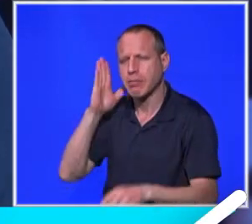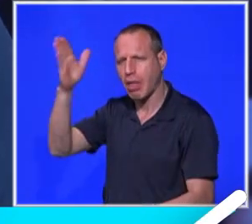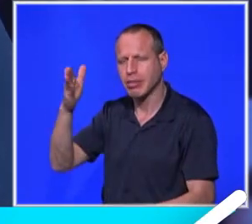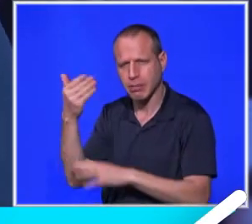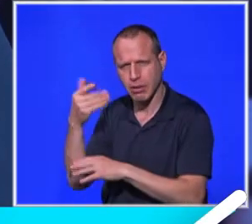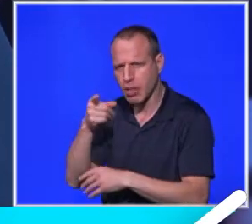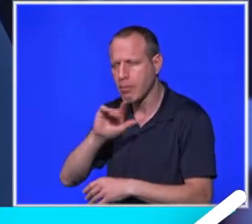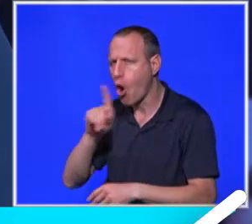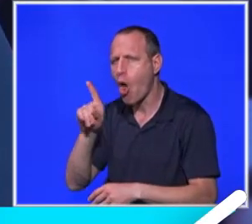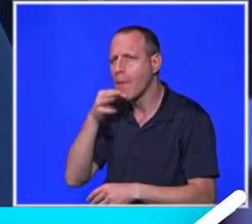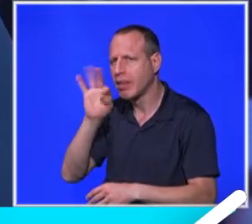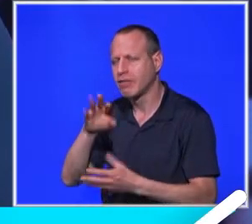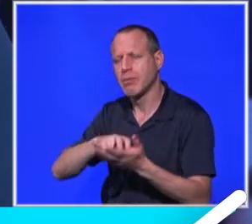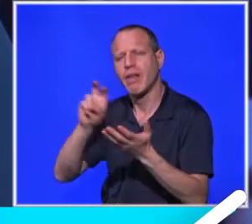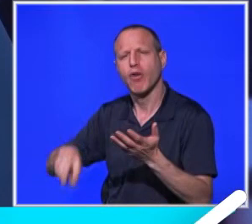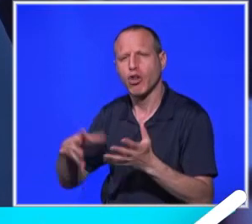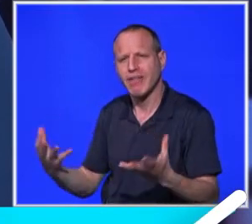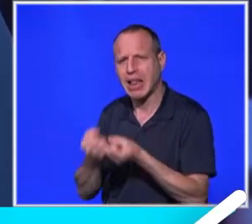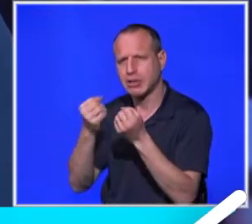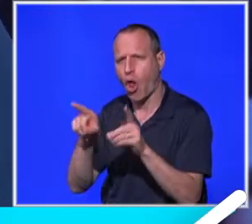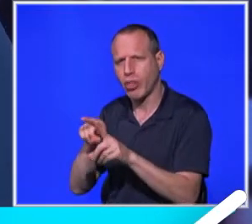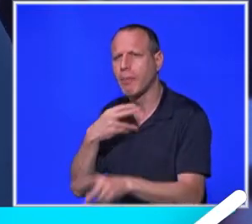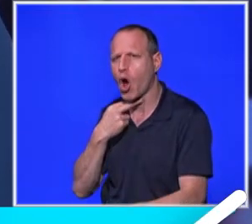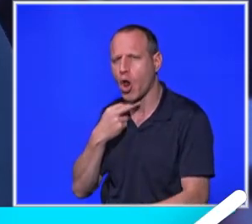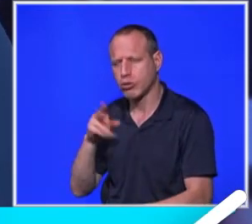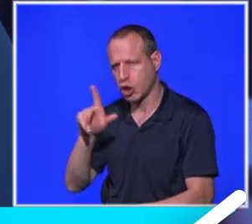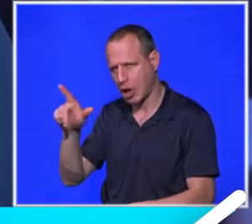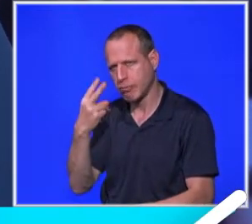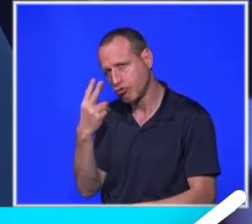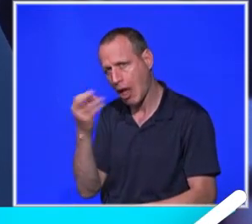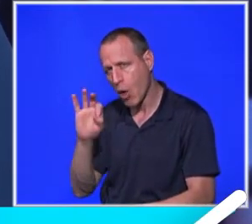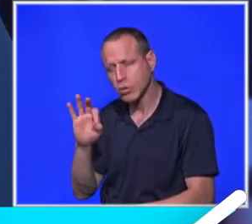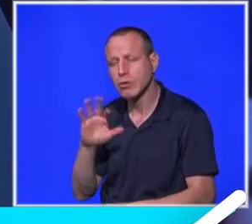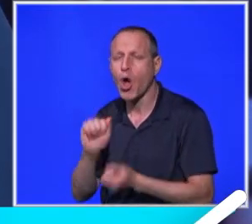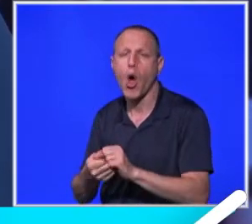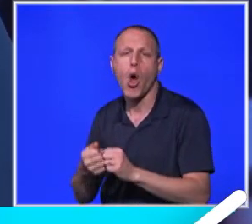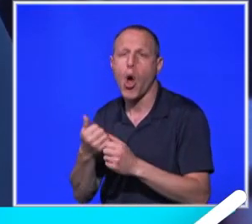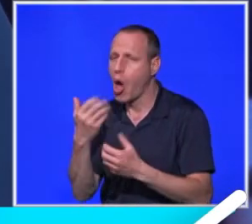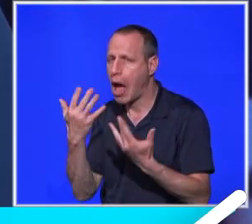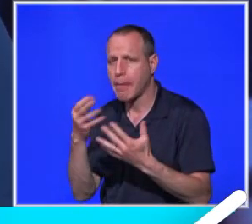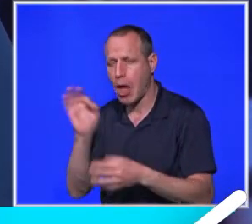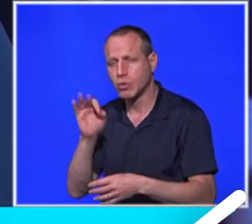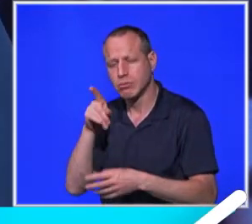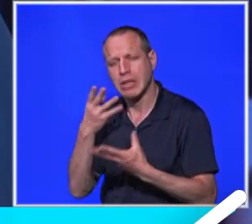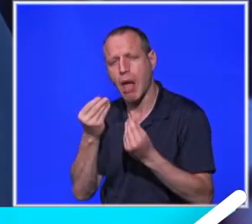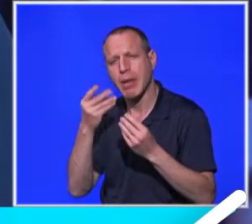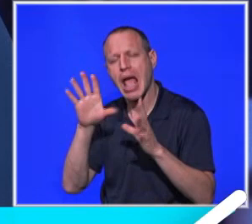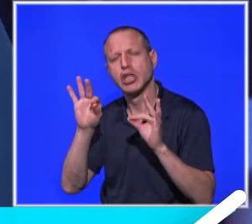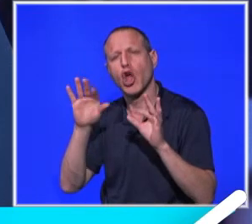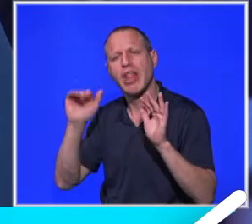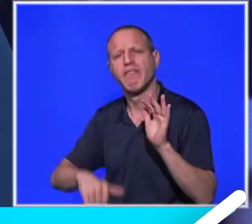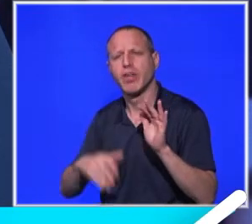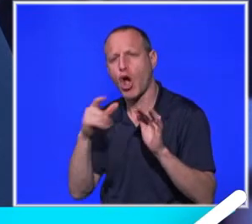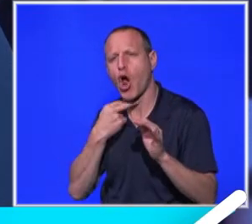לפרוש ולתת באמת, להציל את אותם הקולות. הרי יש לכם, אני יודעת, 2% או כמה אחוזים, זה הרבה, זה עשרות אלפי קולות. לתת